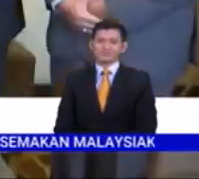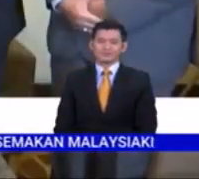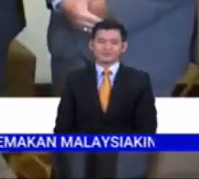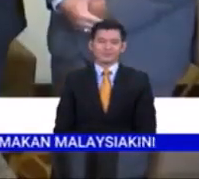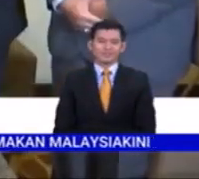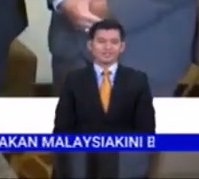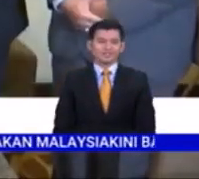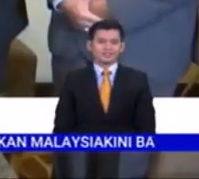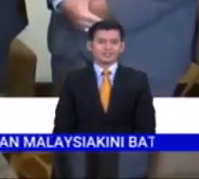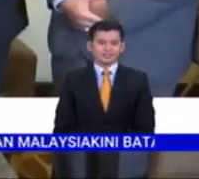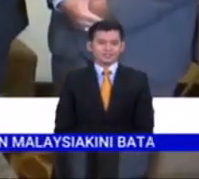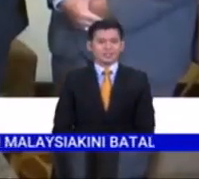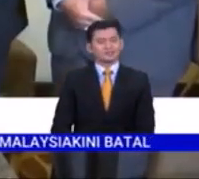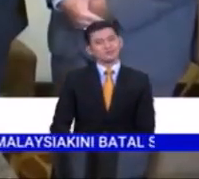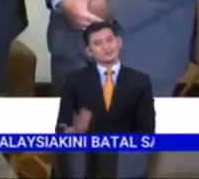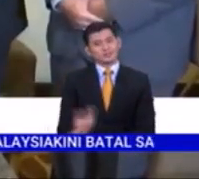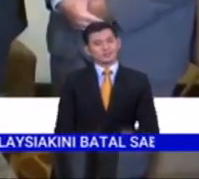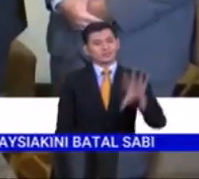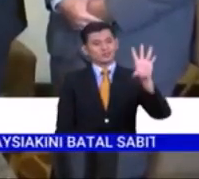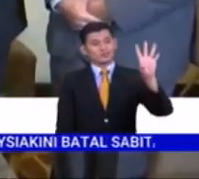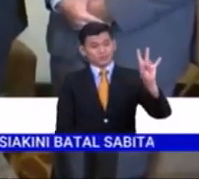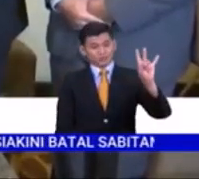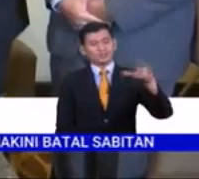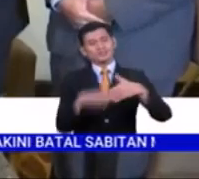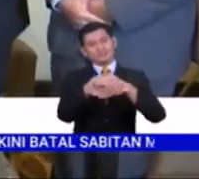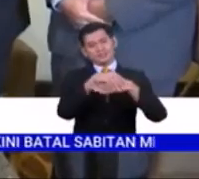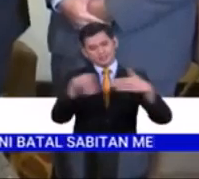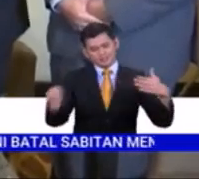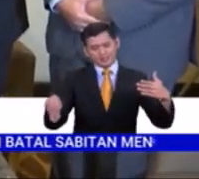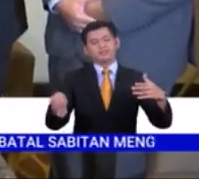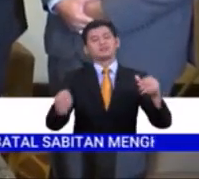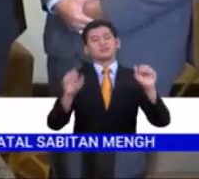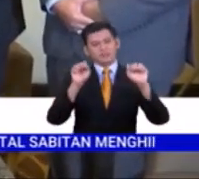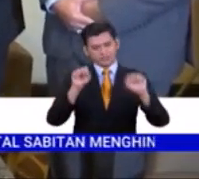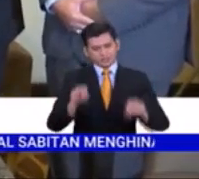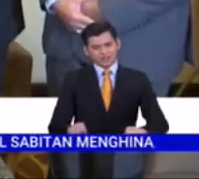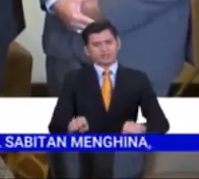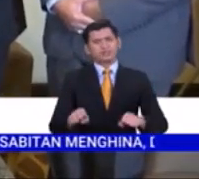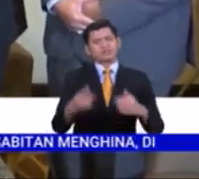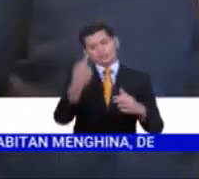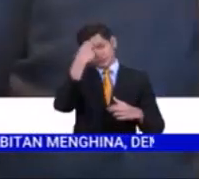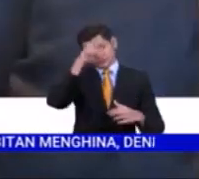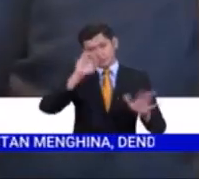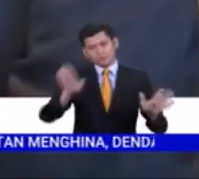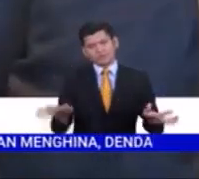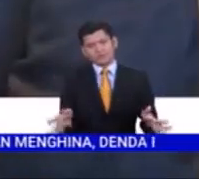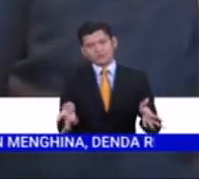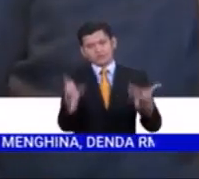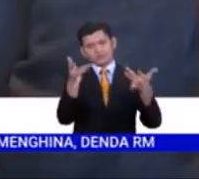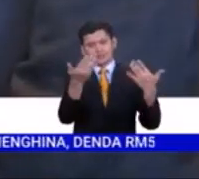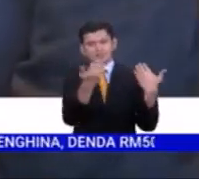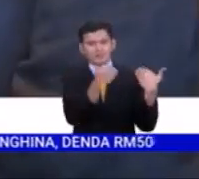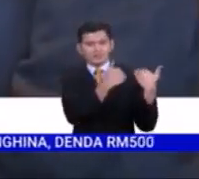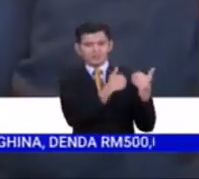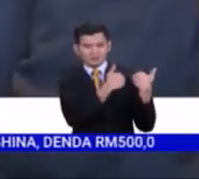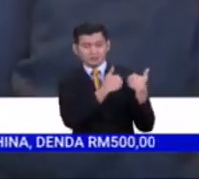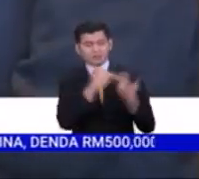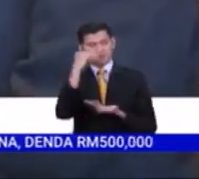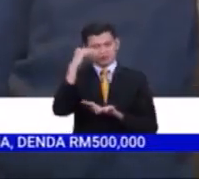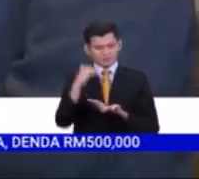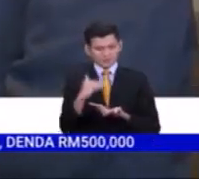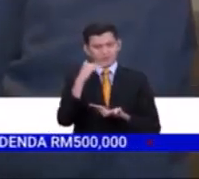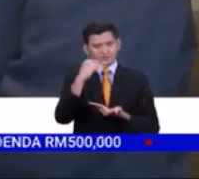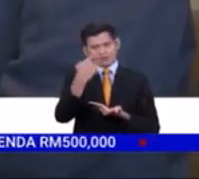Kadar wajib RM7 dikekalkan bagi meringankan beban umat Islam yang kurang berkemampuan